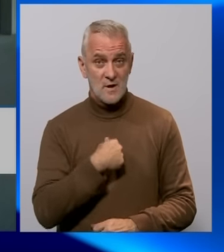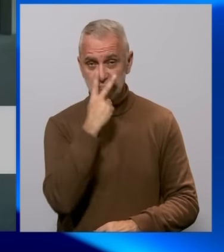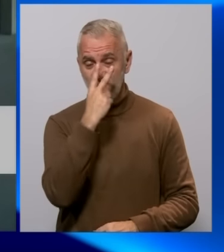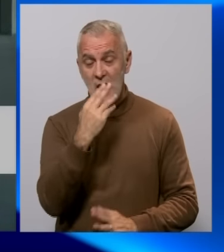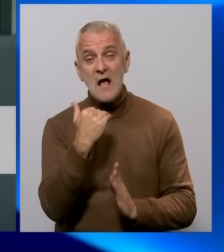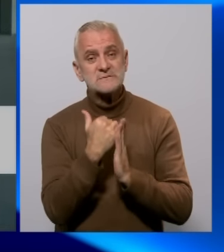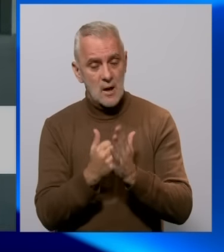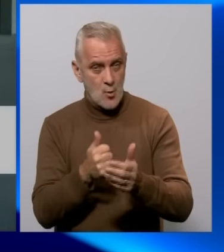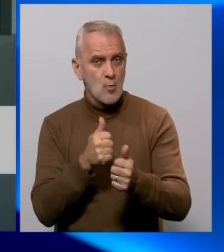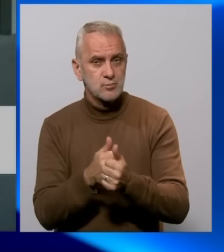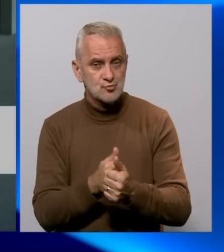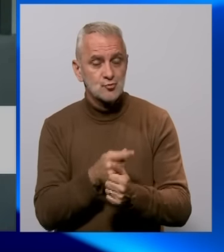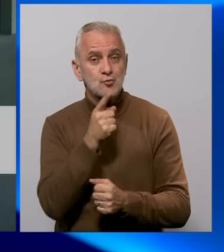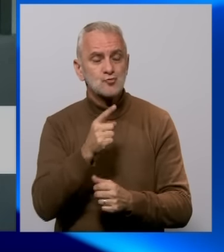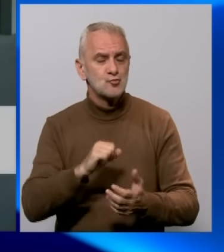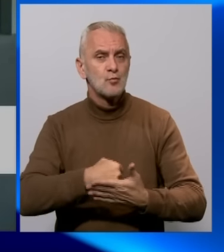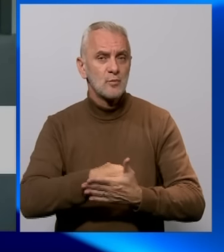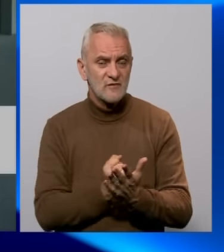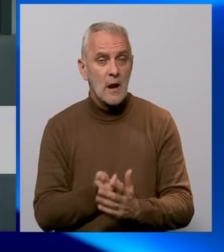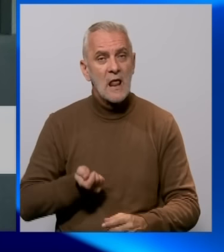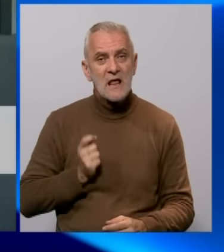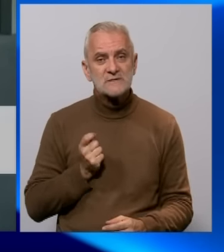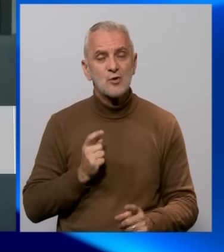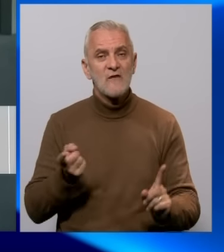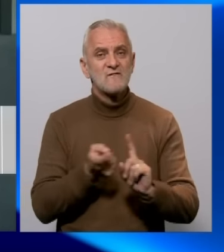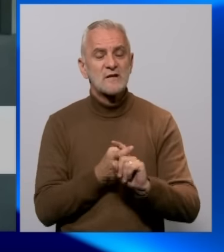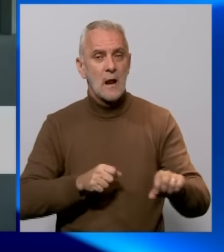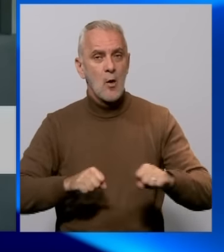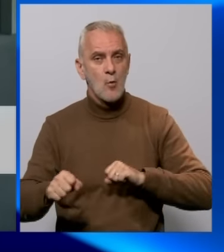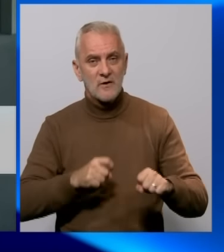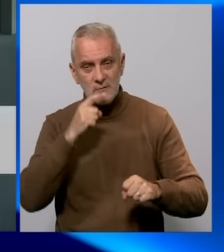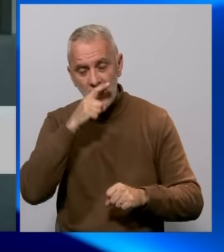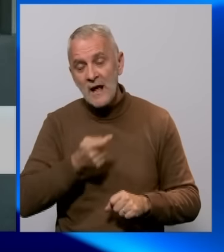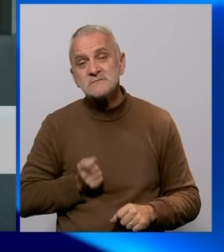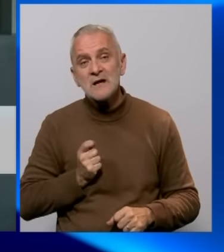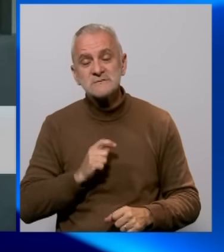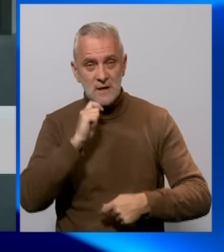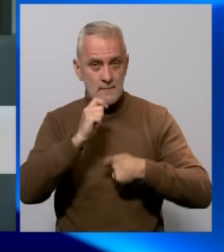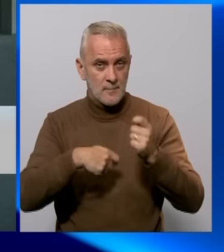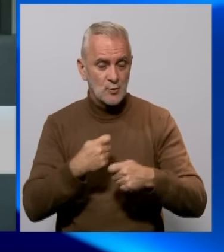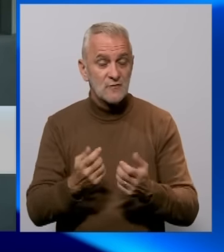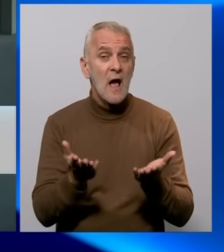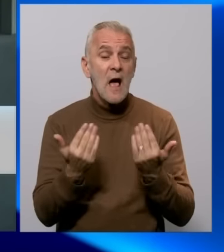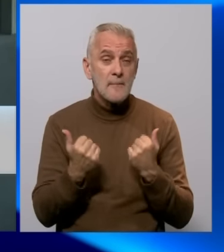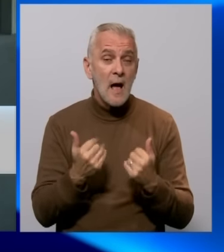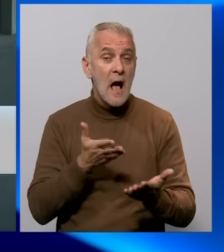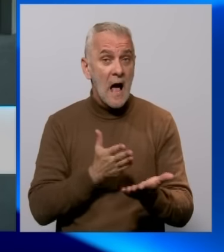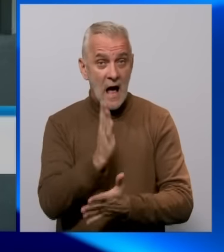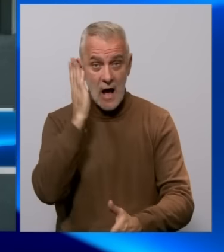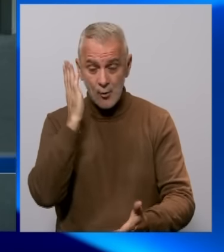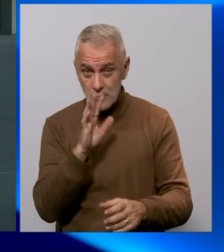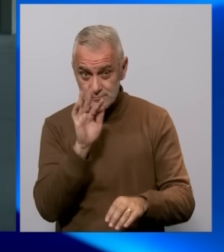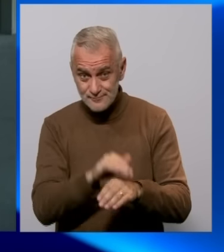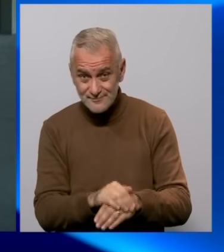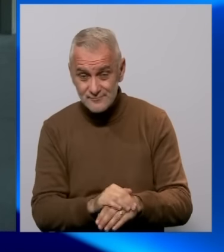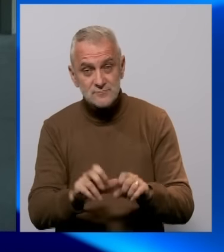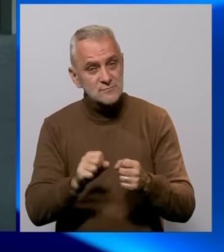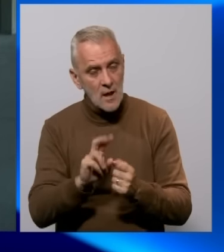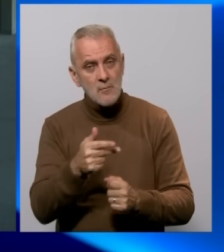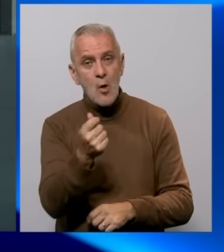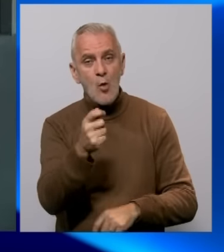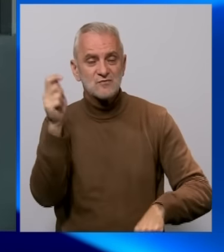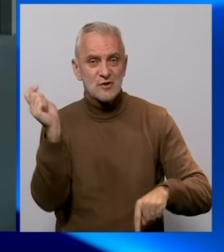zakon poštuje i to su nam potvrdili i inspektori Federalne uprave za inspekcijske poslove. Ipak, ako se utvrdi kršenje, predviđene su